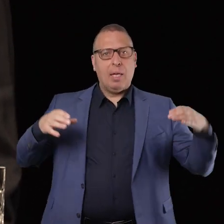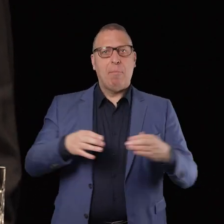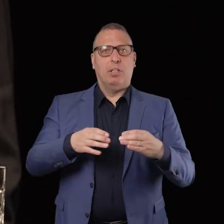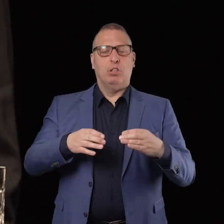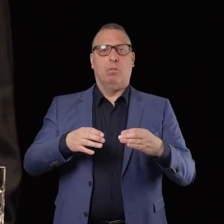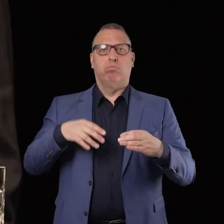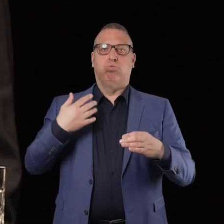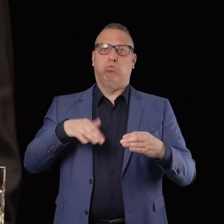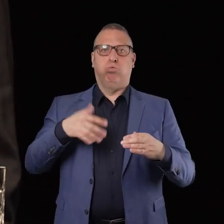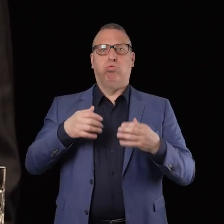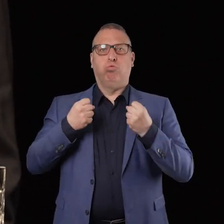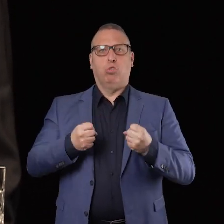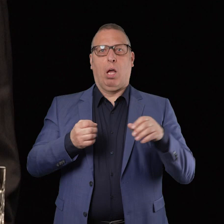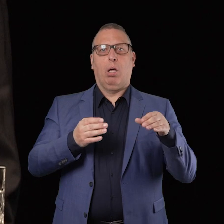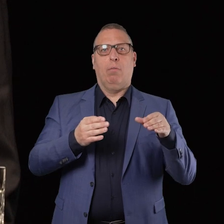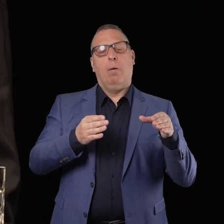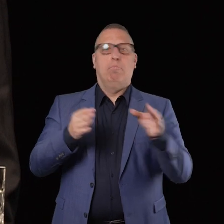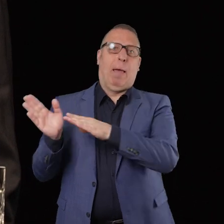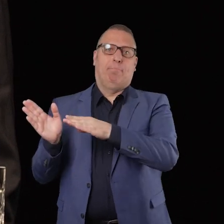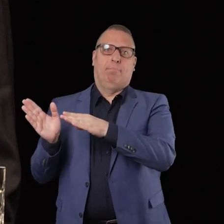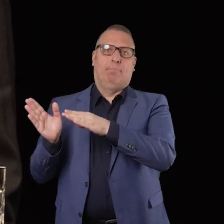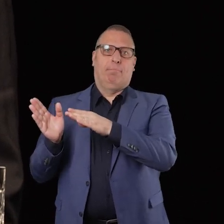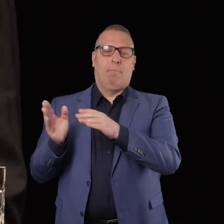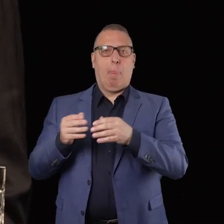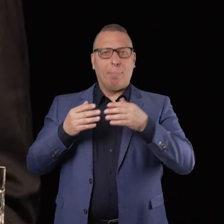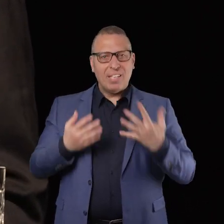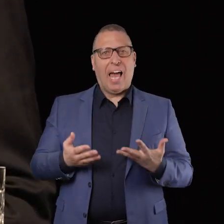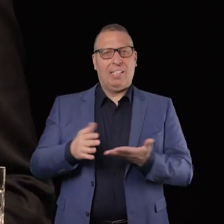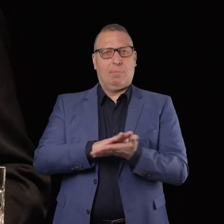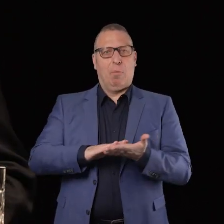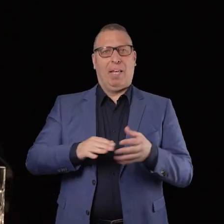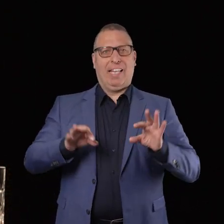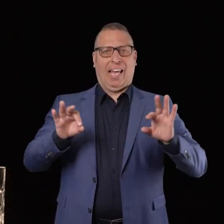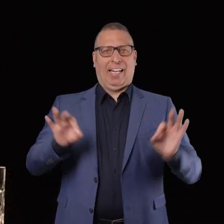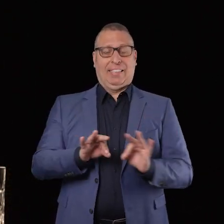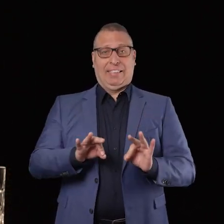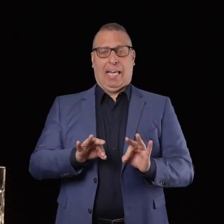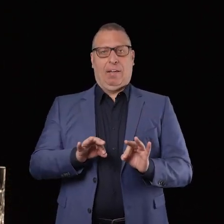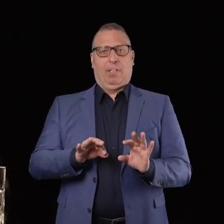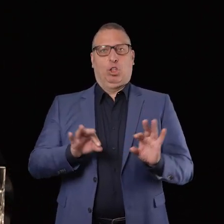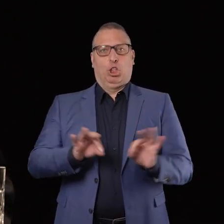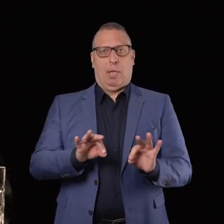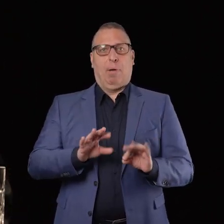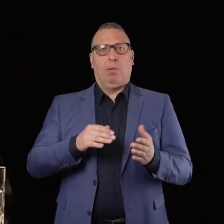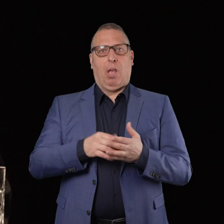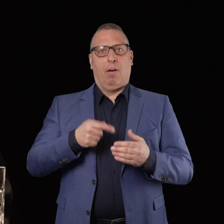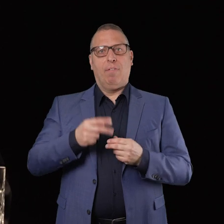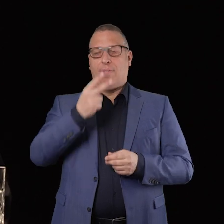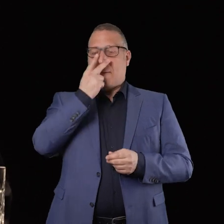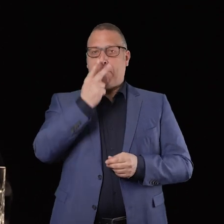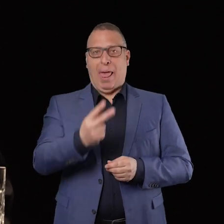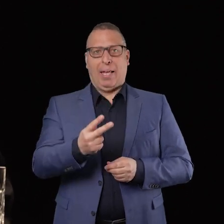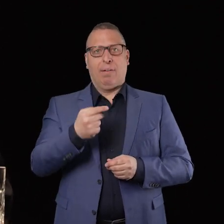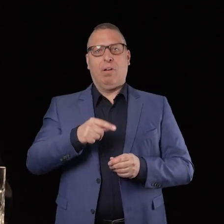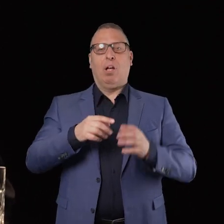ist brutal vom Kurs abgekommen. Aktuelle Krisen, so dramatisch sie sind, verstellen zudem den Blick auf